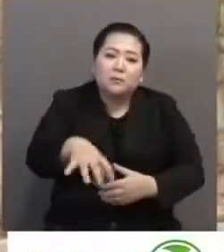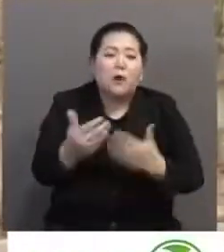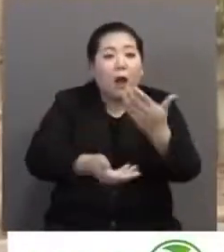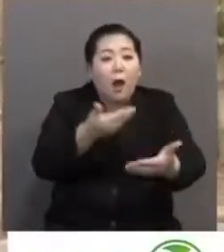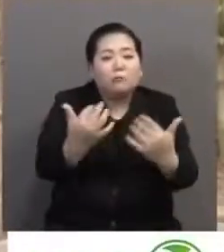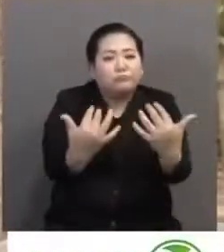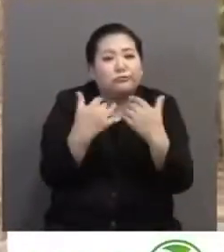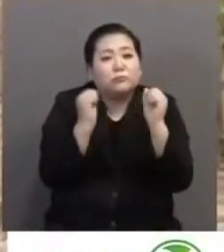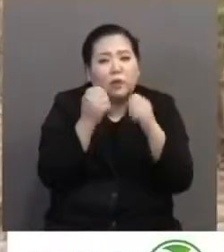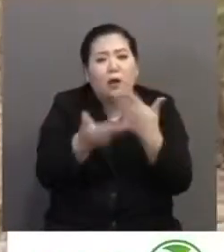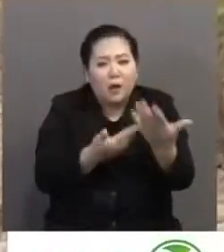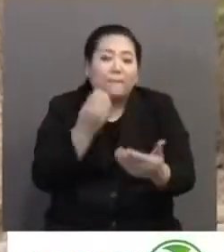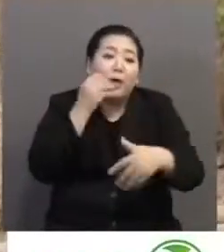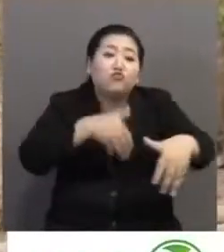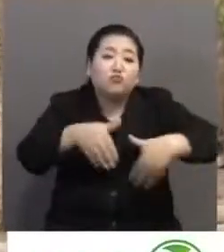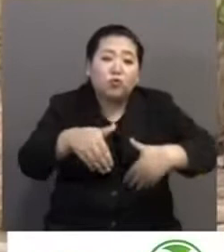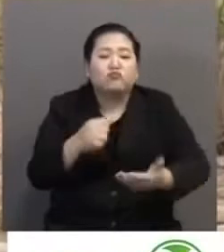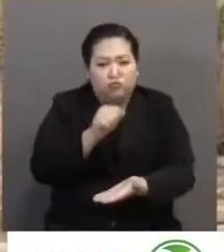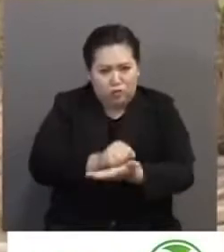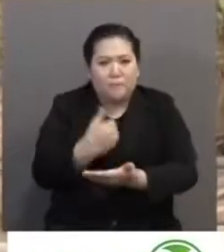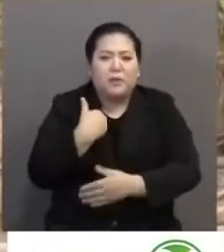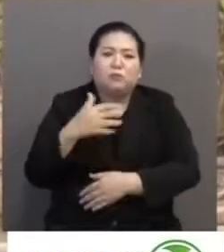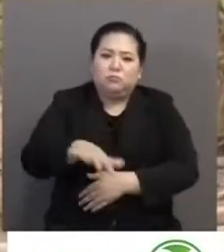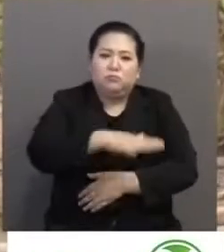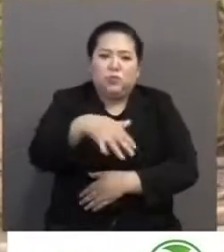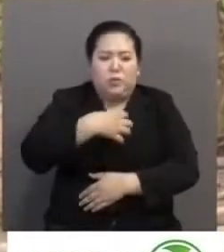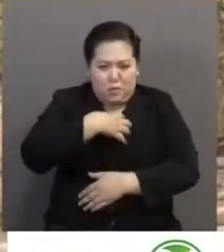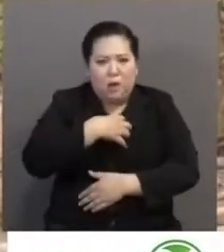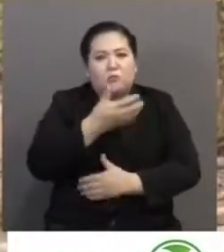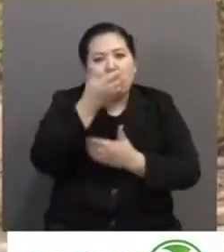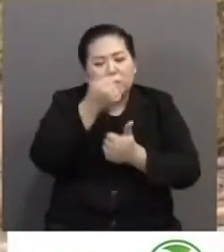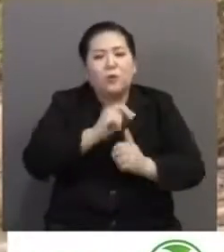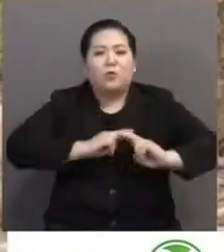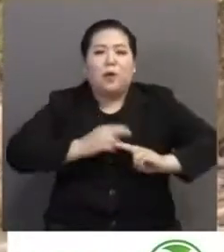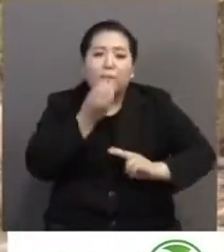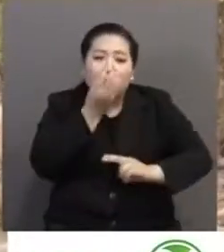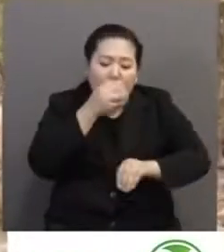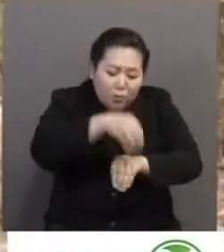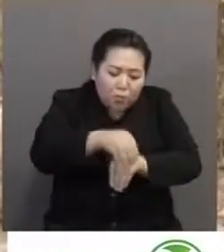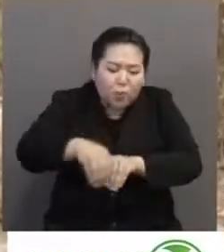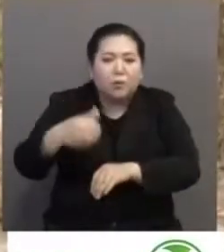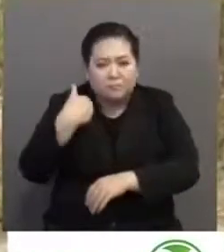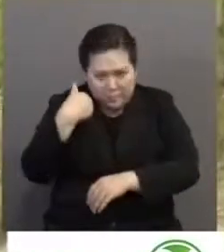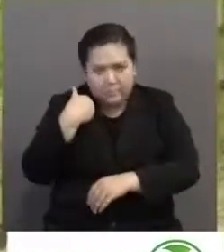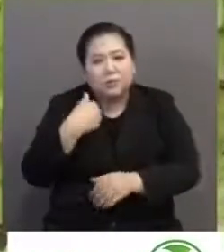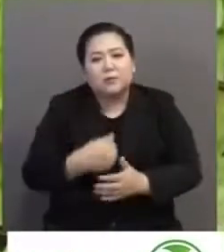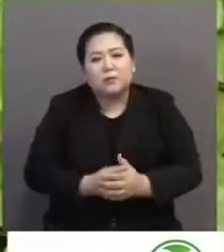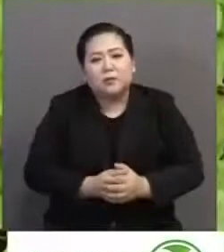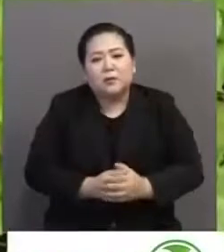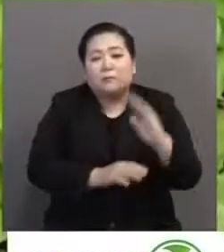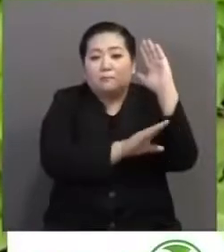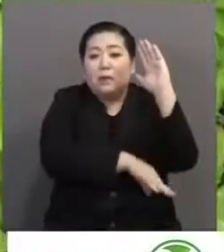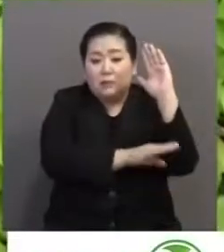ครับพวกตามหมู่บ้านอะไรเงี้ยหรือว่าประชาชนที่เขาจะเอาไปปลูกหน้าบ้านก็จะมีเข้ามาปะปายแล้วก็ภาค